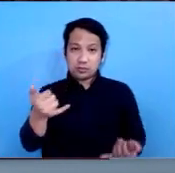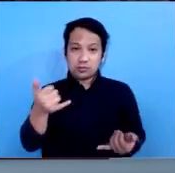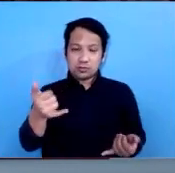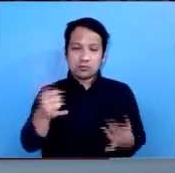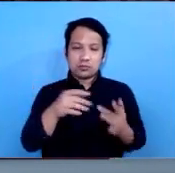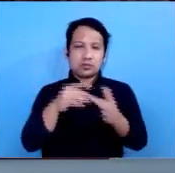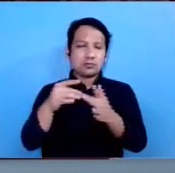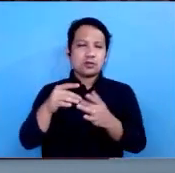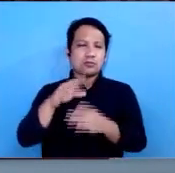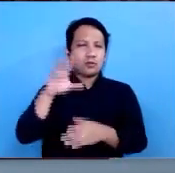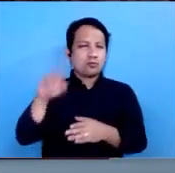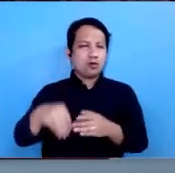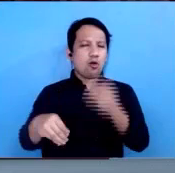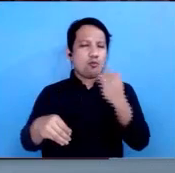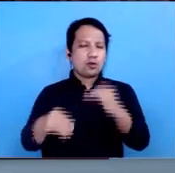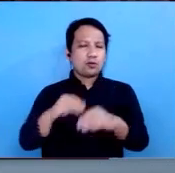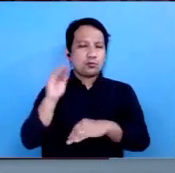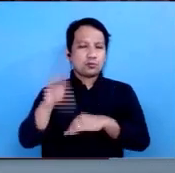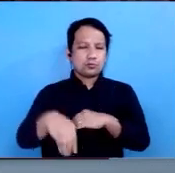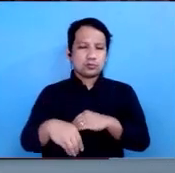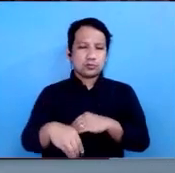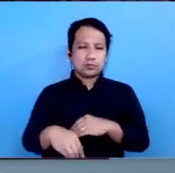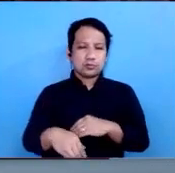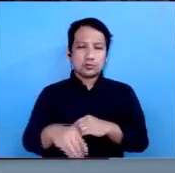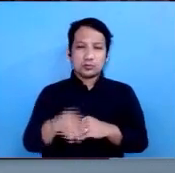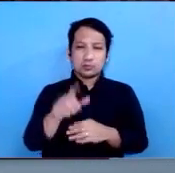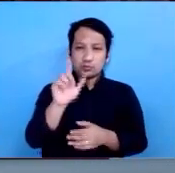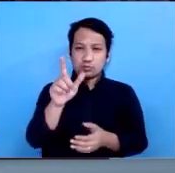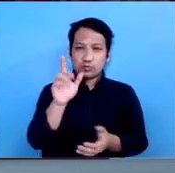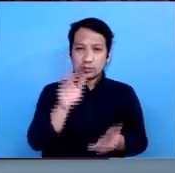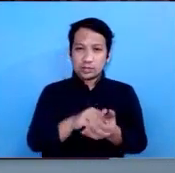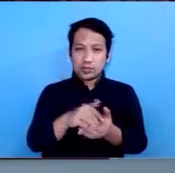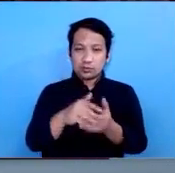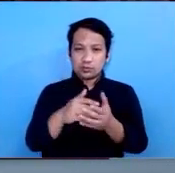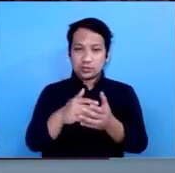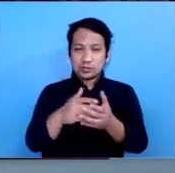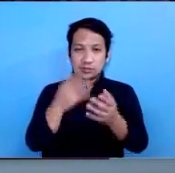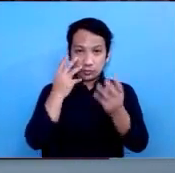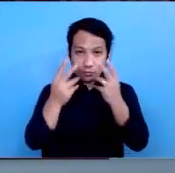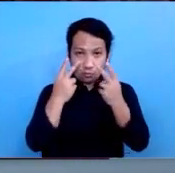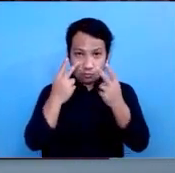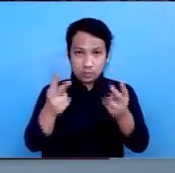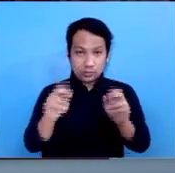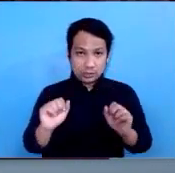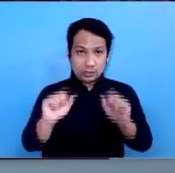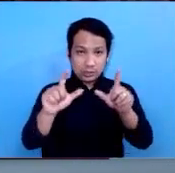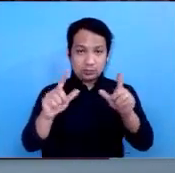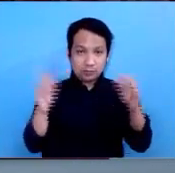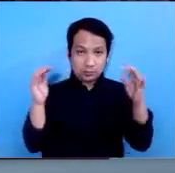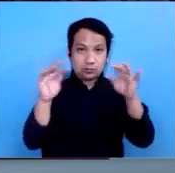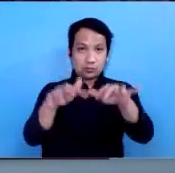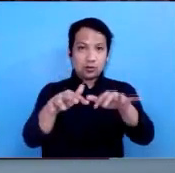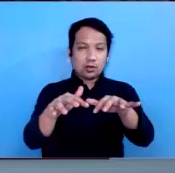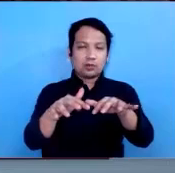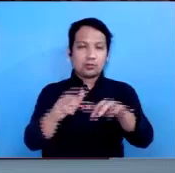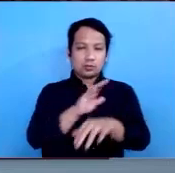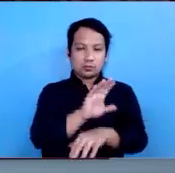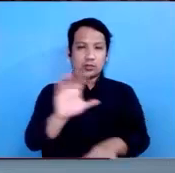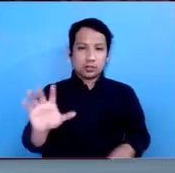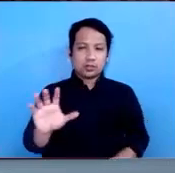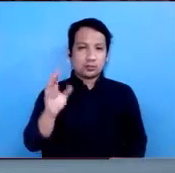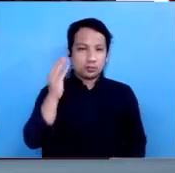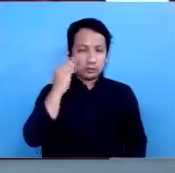pa ang finals dahil umabot sa mahigit 20,000 fans ang nanood ng live. Nasa frontline ng balita niyan si